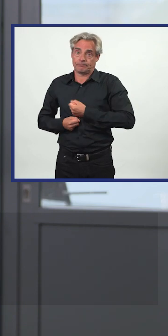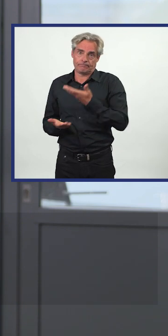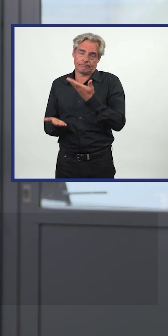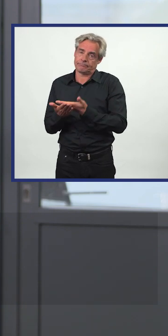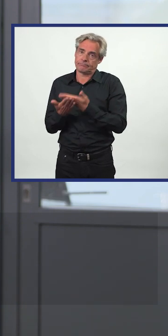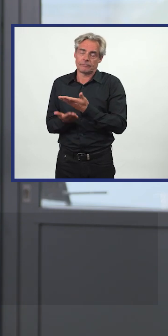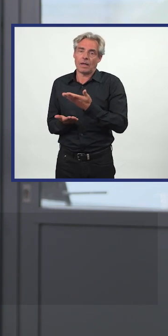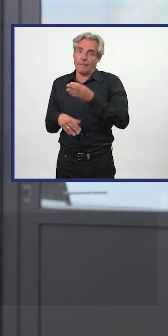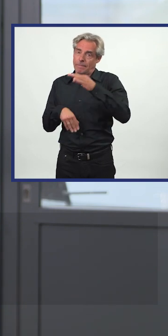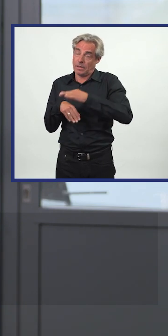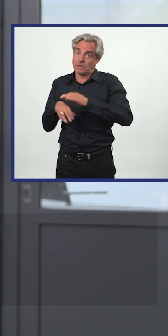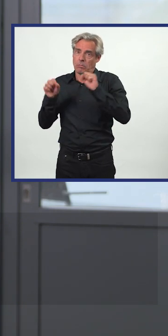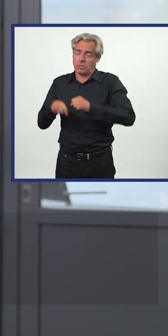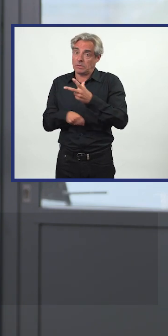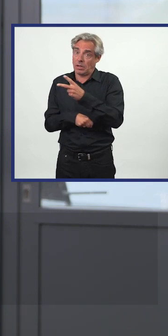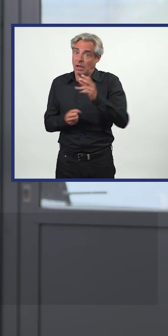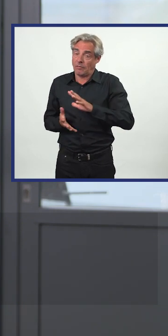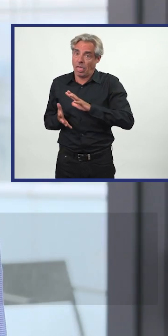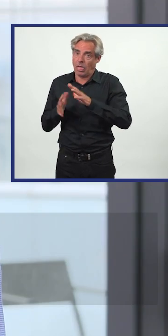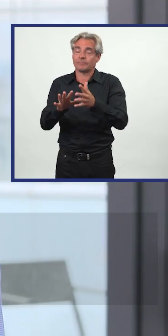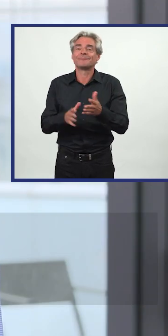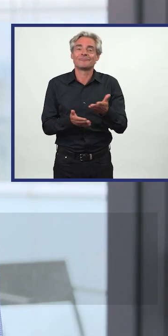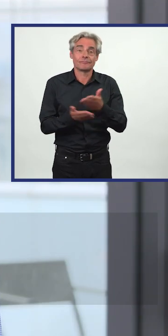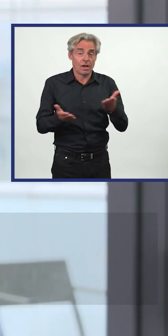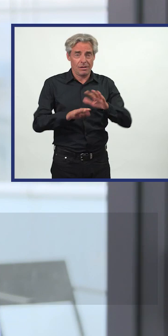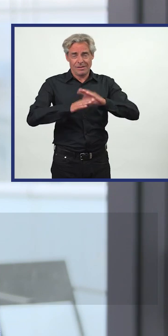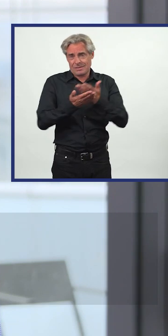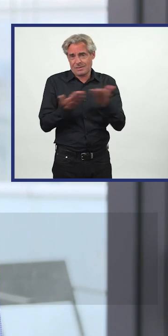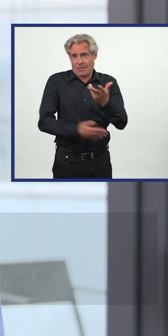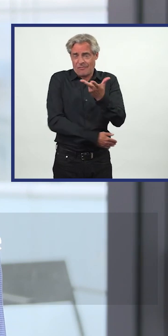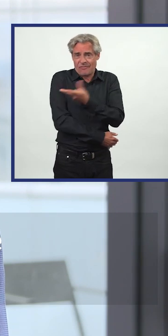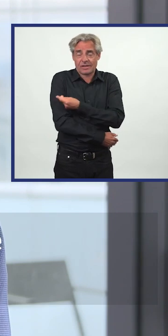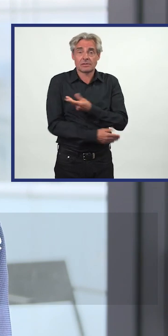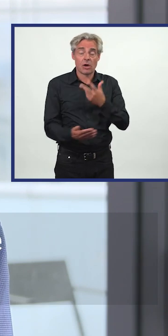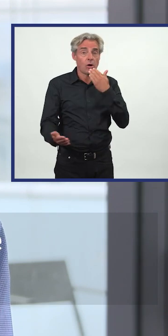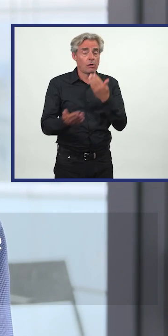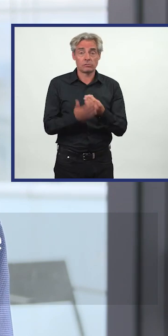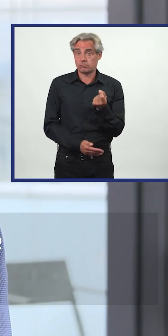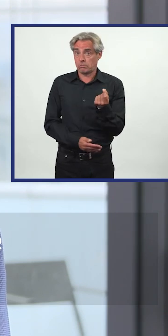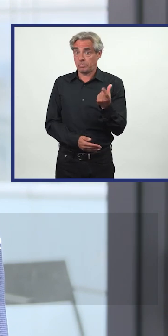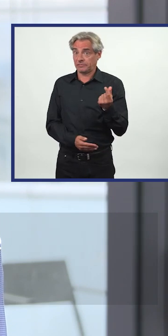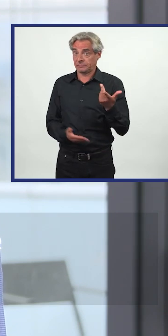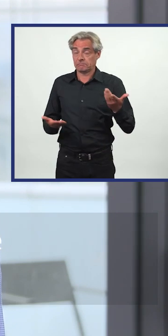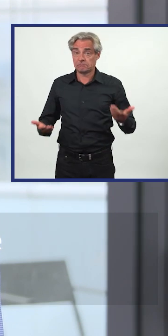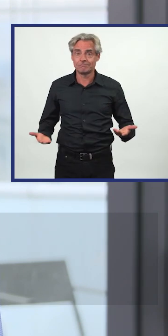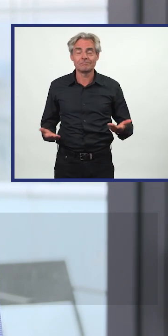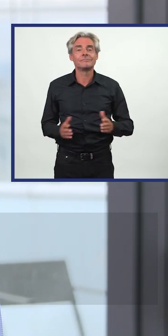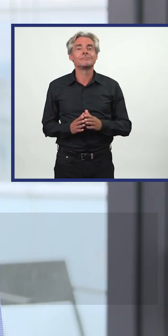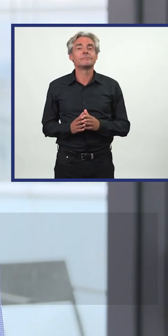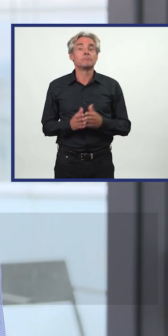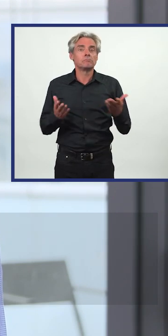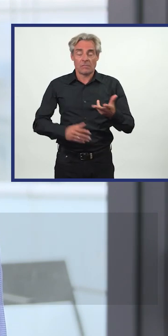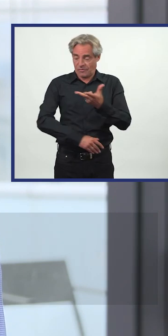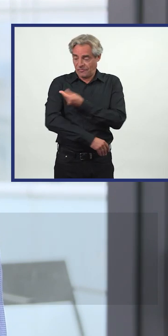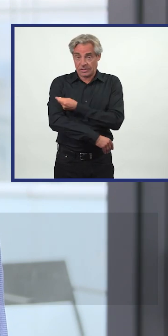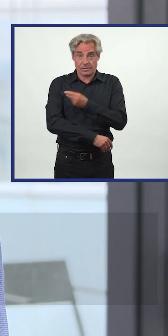c'est une maladie qui peut être très grave pour vous. Donc c'est si simple de se faire vacciner, le rendez-vous il peut être pris en quelques minutes, et